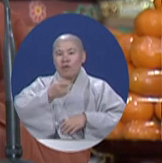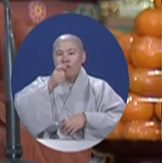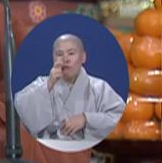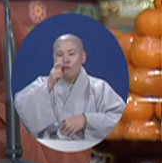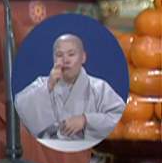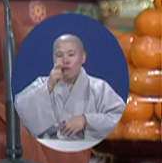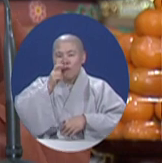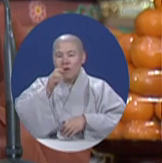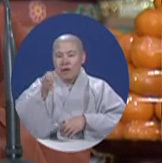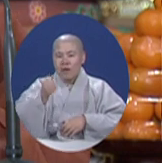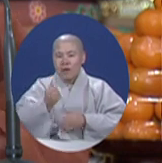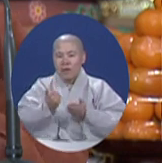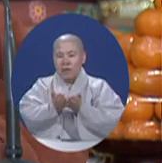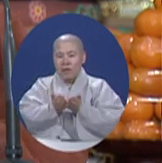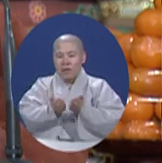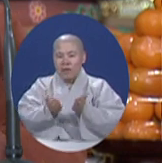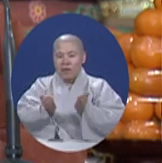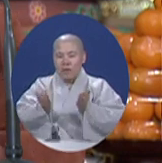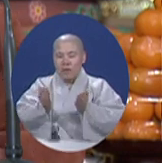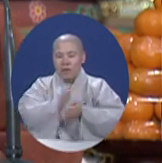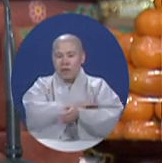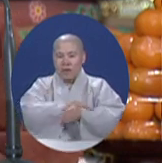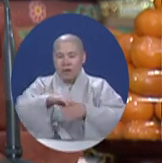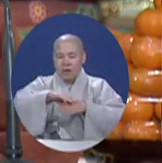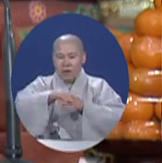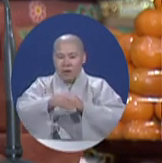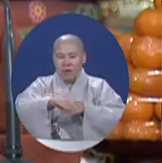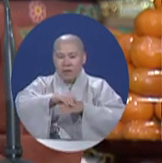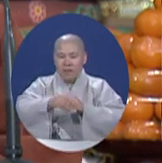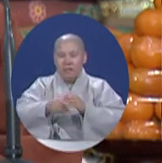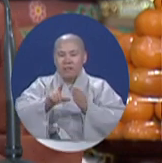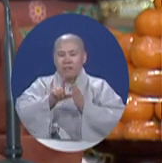물로 그릇을 잘 씻을 적에